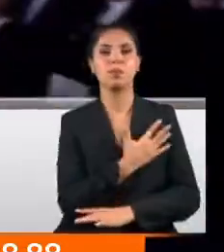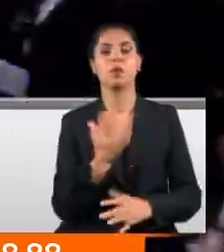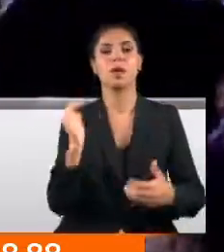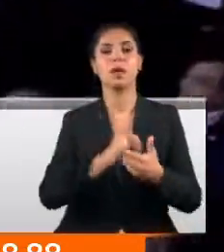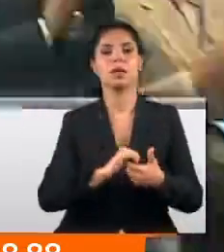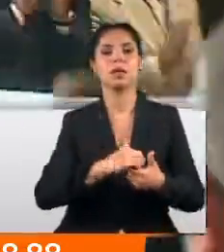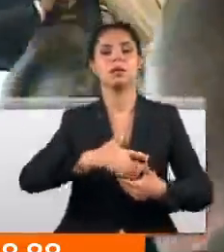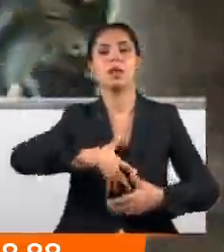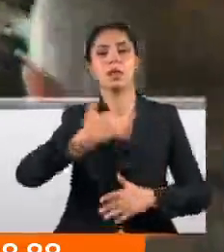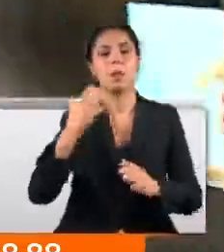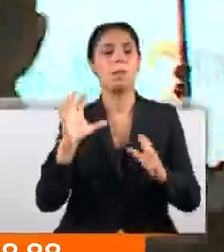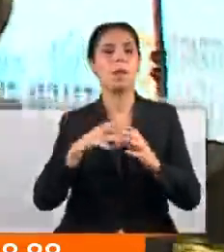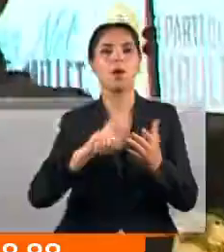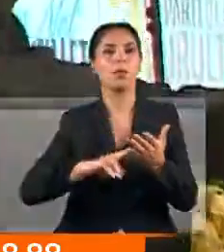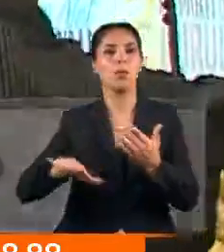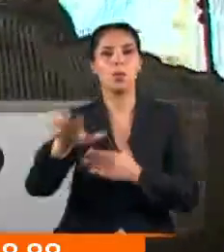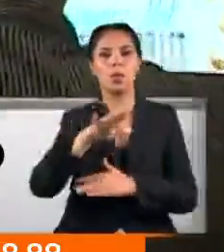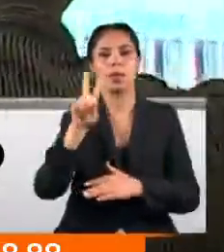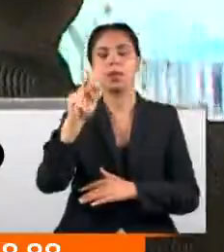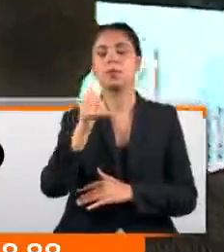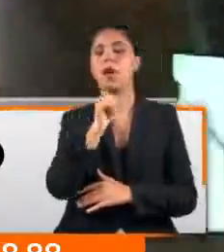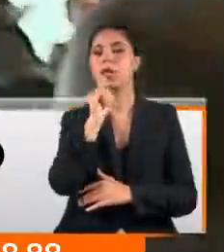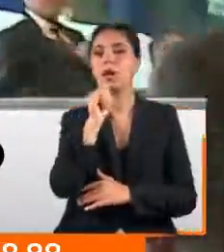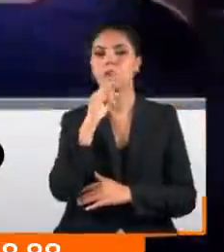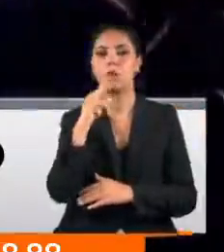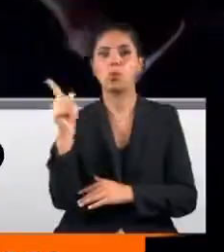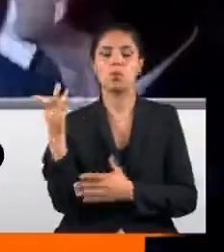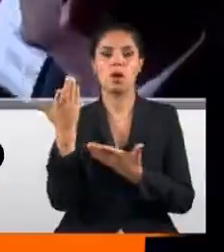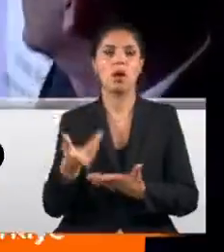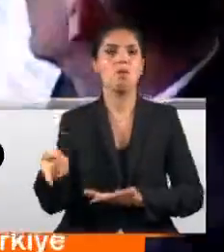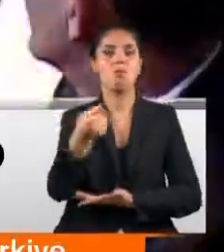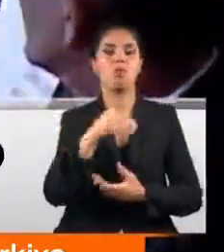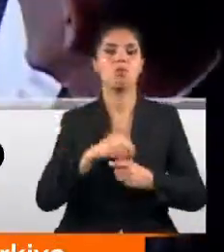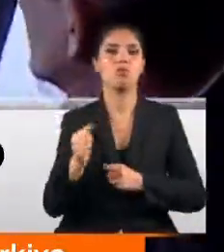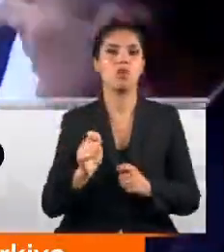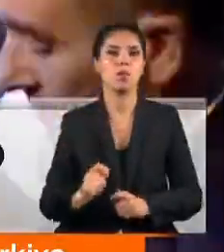karşı çıkan partilileri 26 Ağustos'ta yapacağı konuşmayla ikna etmeye çalışacak.